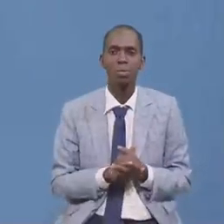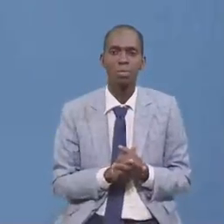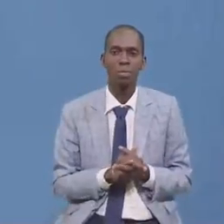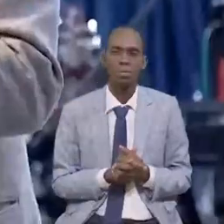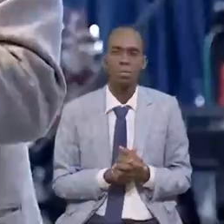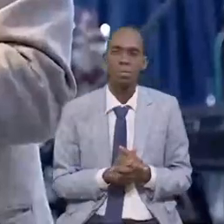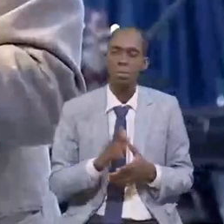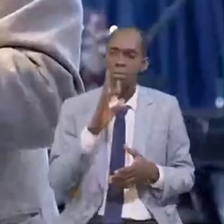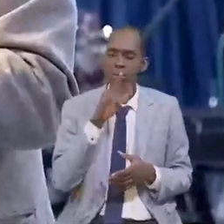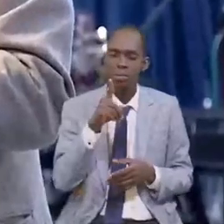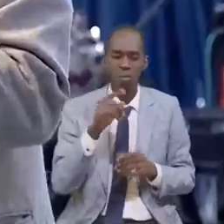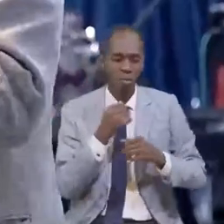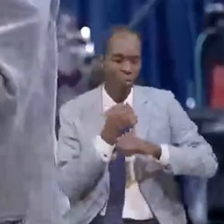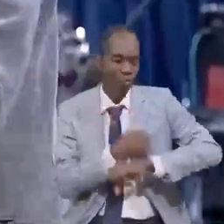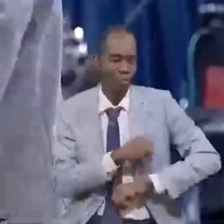Est-ce que vous protégez cet appel?